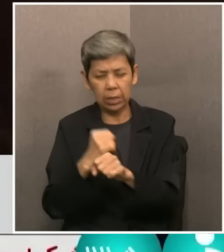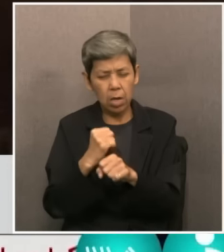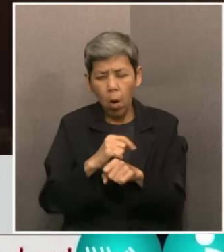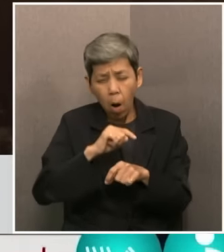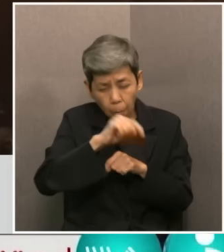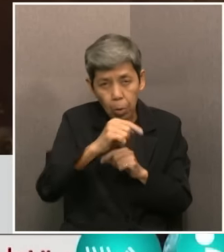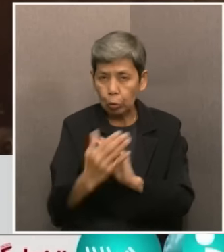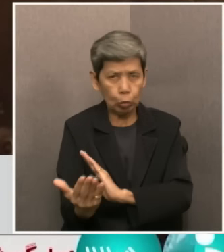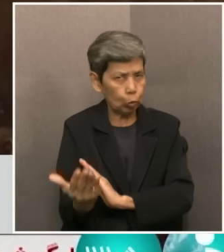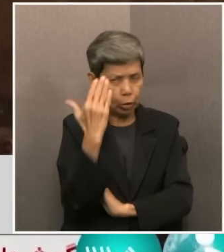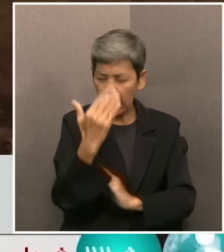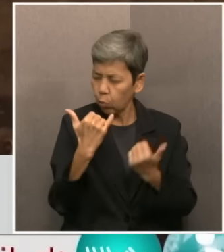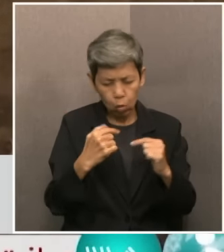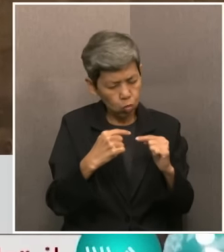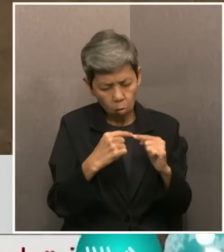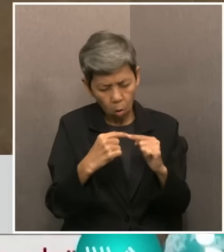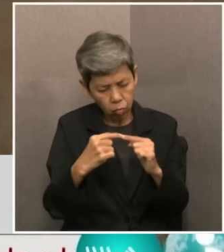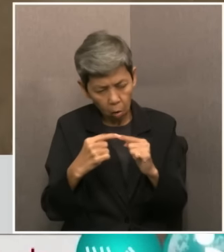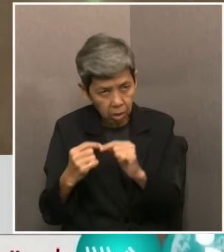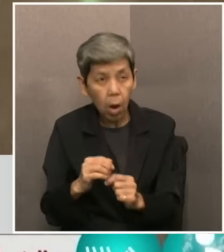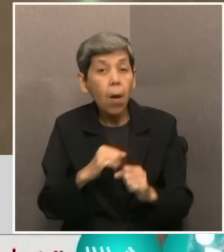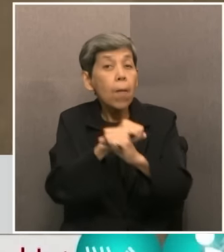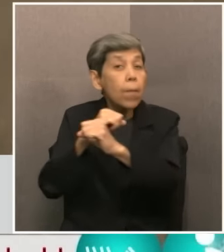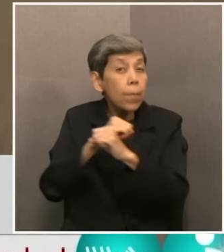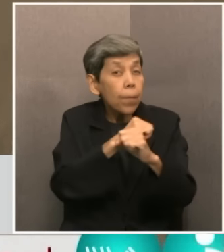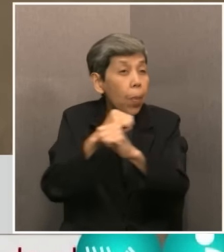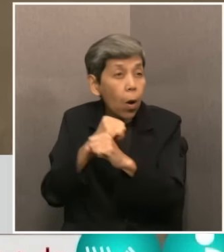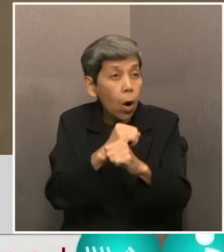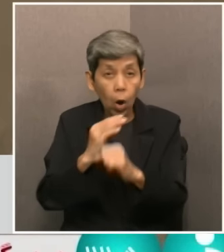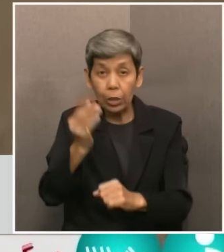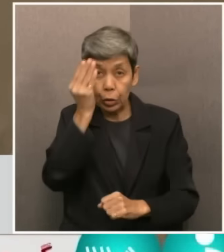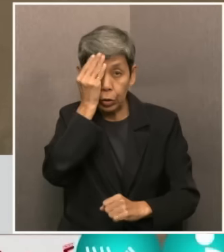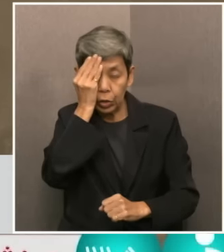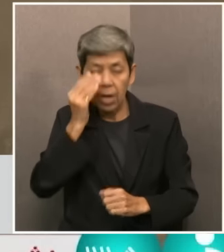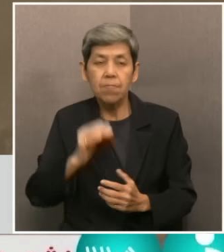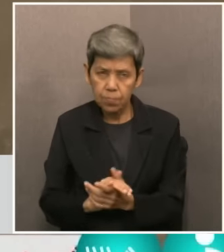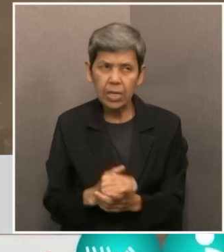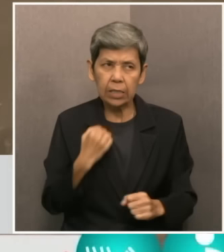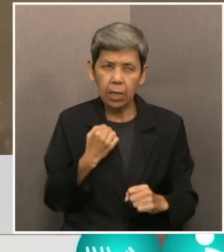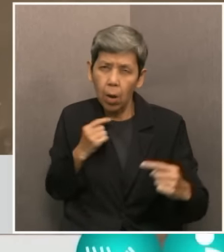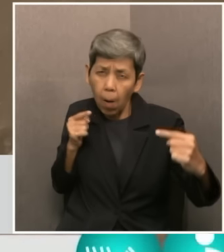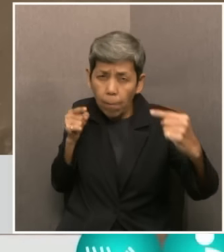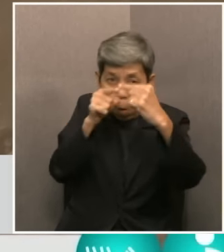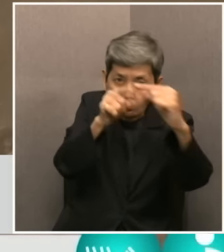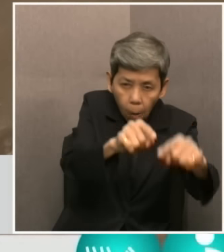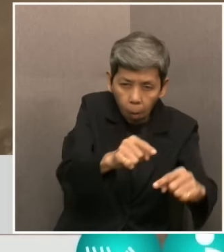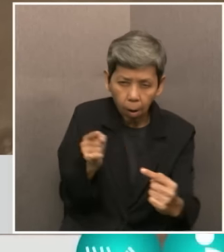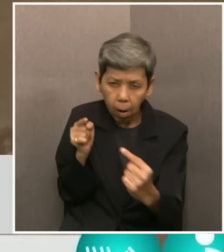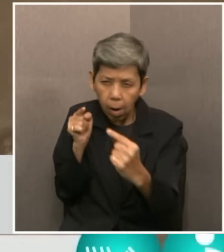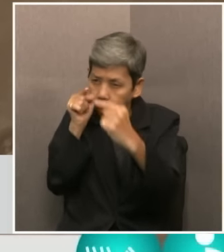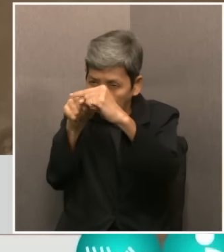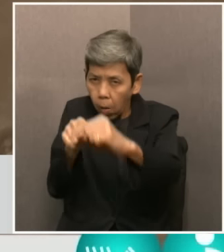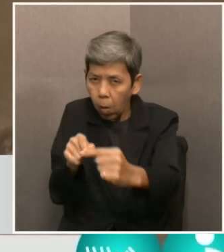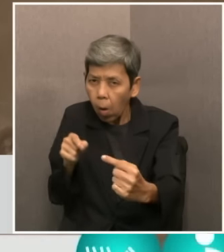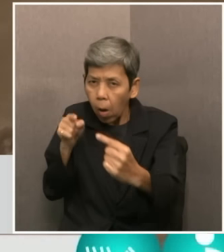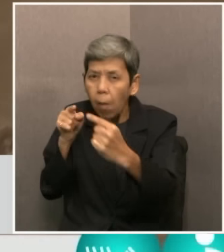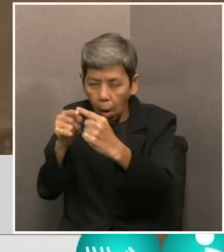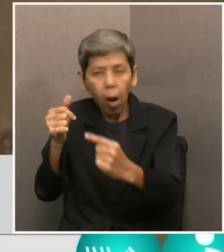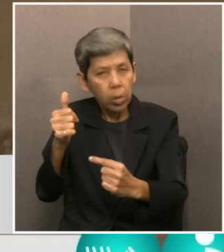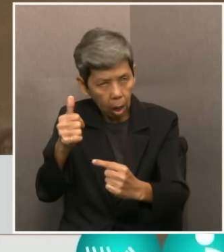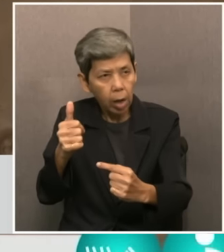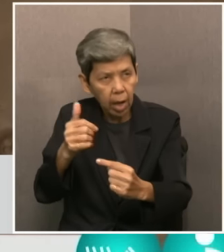ถึงเช้ามืดวันนี้ค่ะแต่ระบบป้องกันภัยทางอากาศของอิสราเอลสามารถยิงสกัดขีปนาวุธอิหร่านร่วง